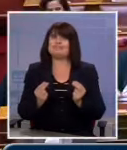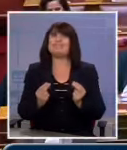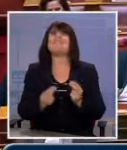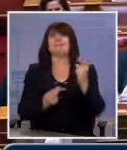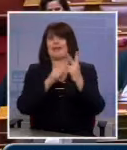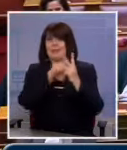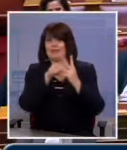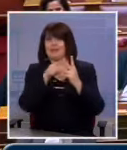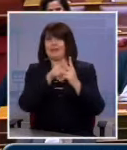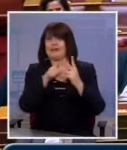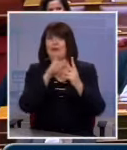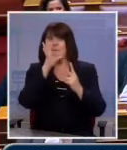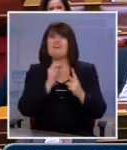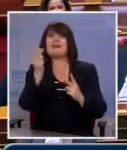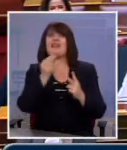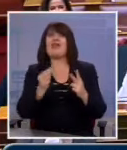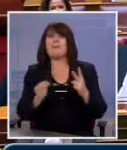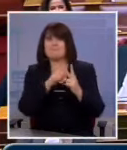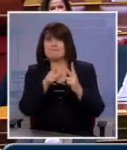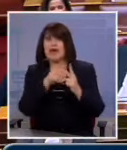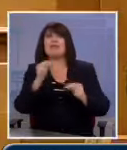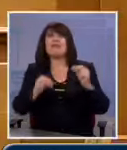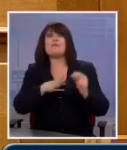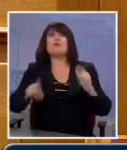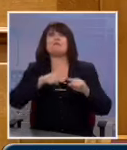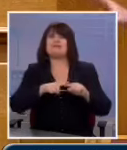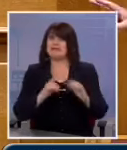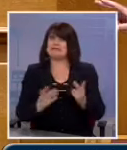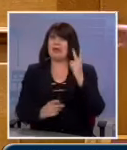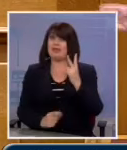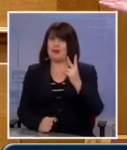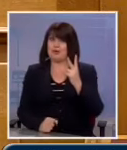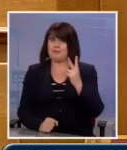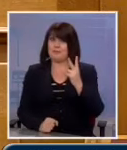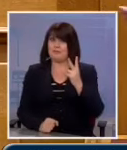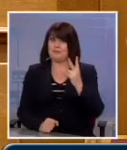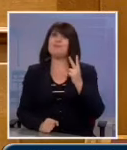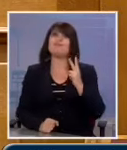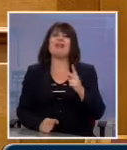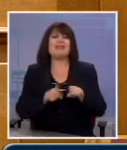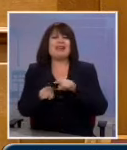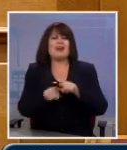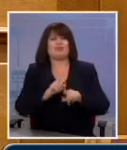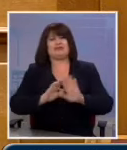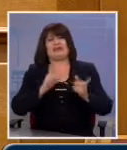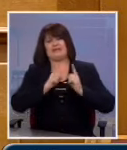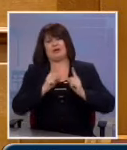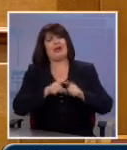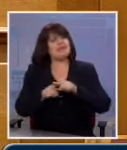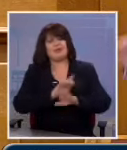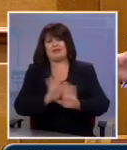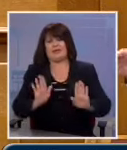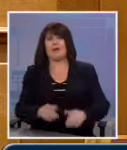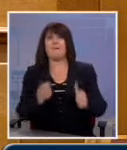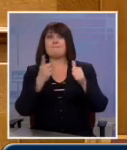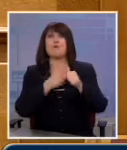δύο πράγματι τα ζητούμενα του δημοψηφίσματος. Δύο. Και καμία σχέση δεν έχουν με τις συμφωνίες.